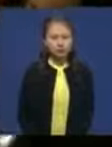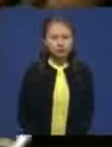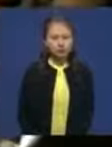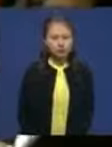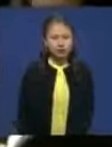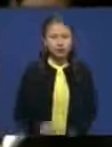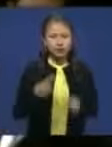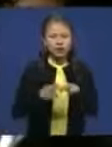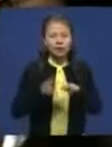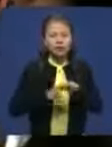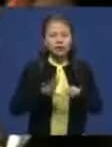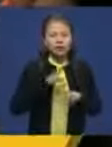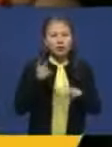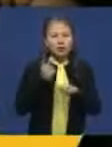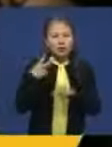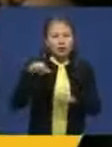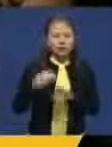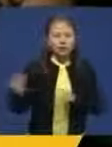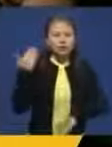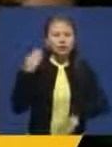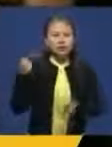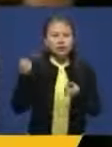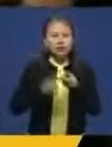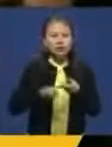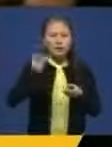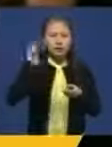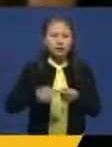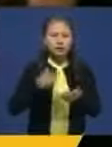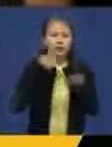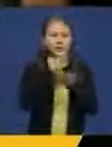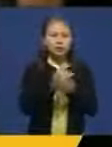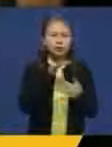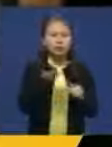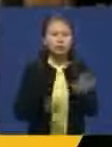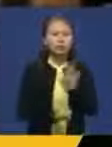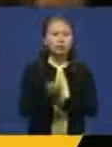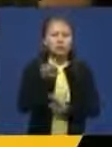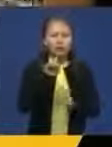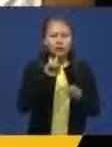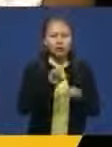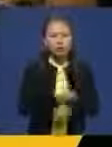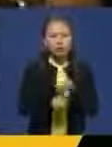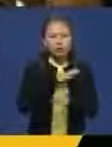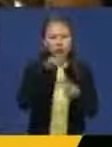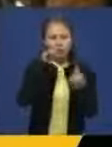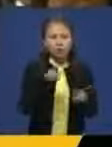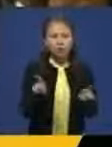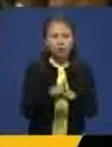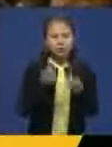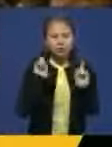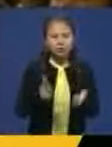Біз осымен екі апта бойы Газа секторындағы жағдайға байланысты наразылық білдіріп жатқан халыққа қосыламыз. Еврей халқының өкілі ретінде